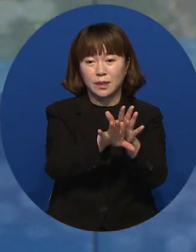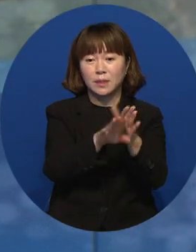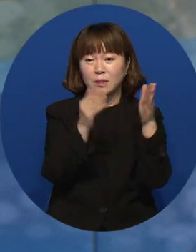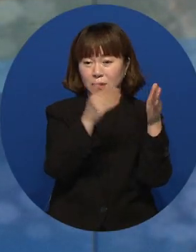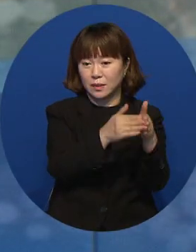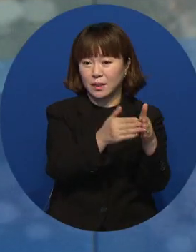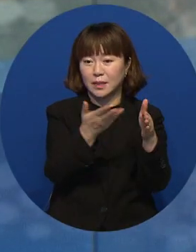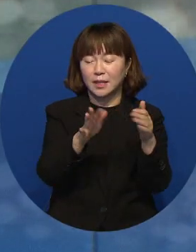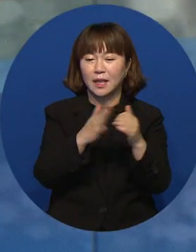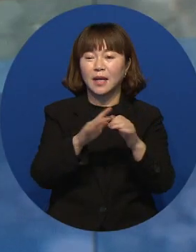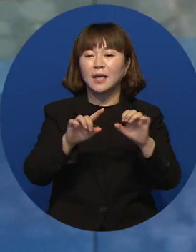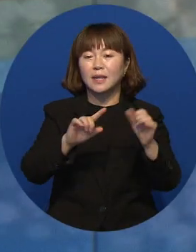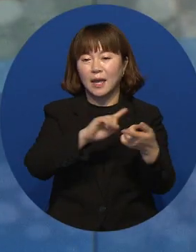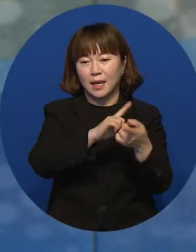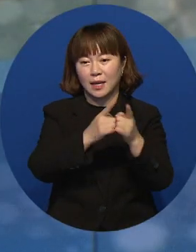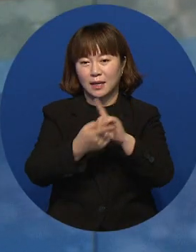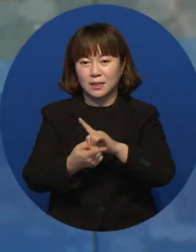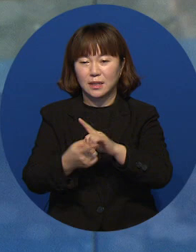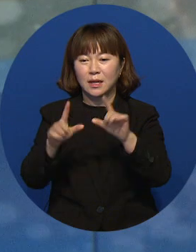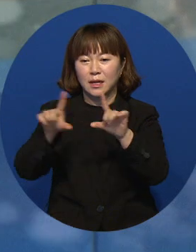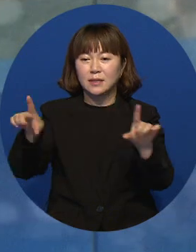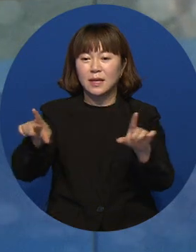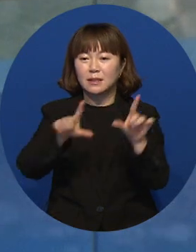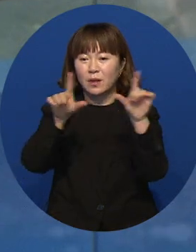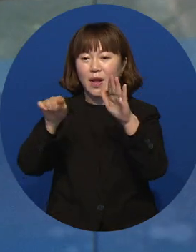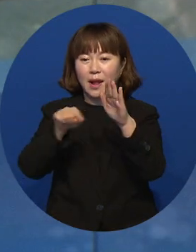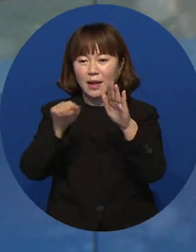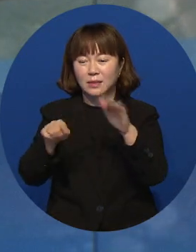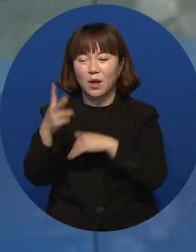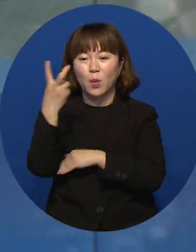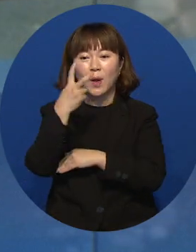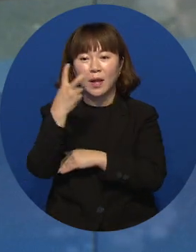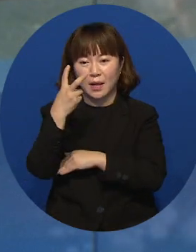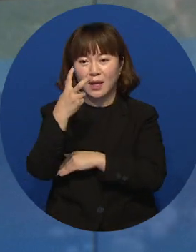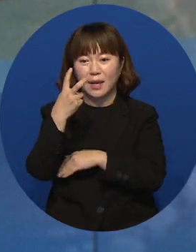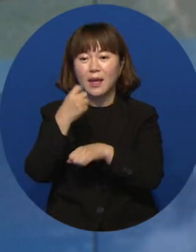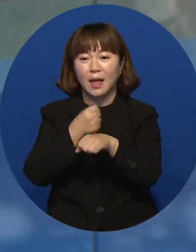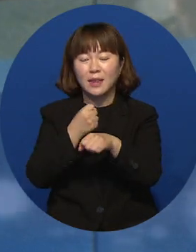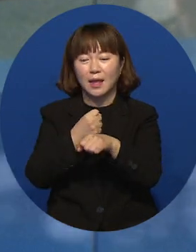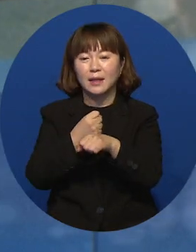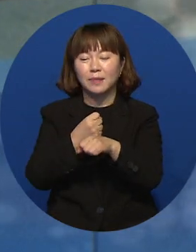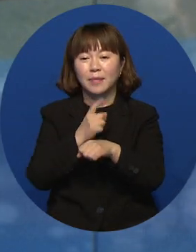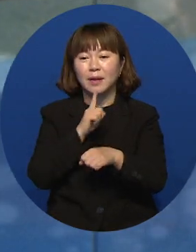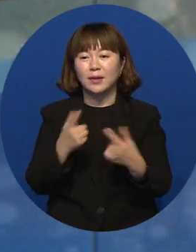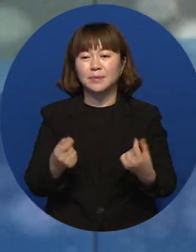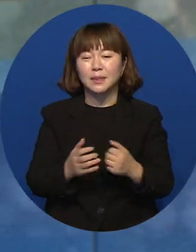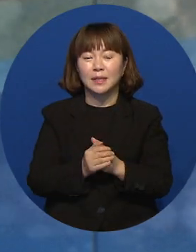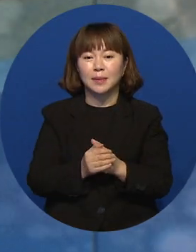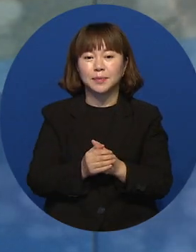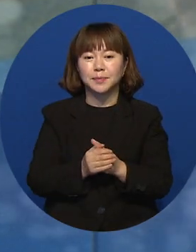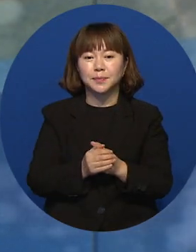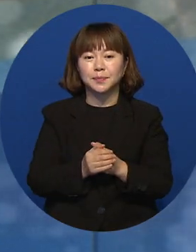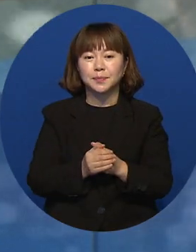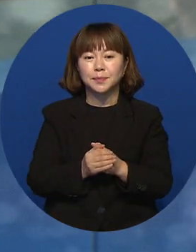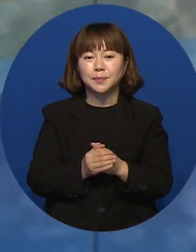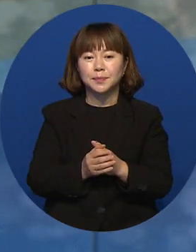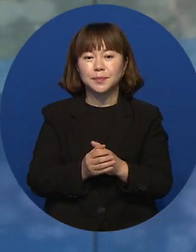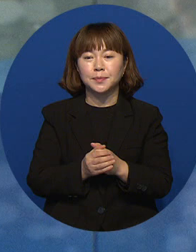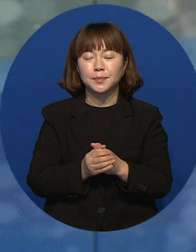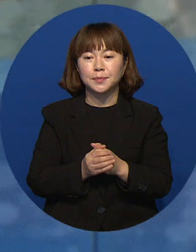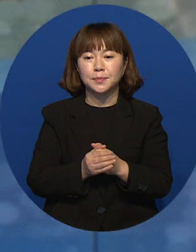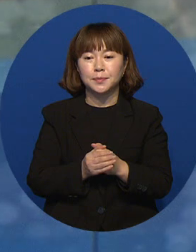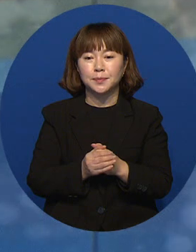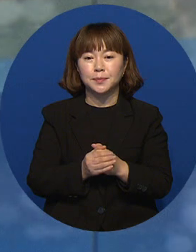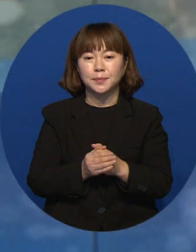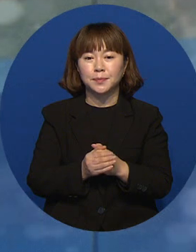하기보다는 일상 생활과 함께 관리하는 그래서 두 가지를 통해 가 이딴 얘기 구요 김애정 님도 일선 현장에서 우리 의료진 해 도구가